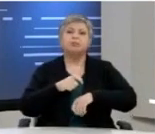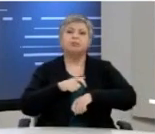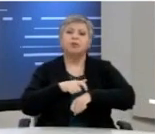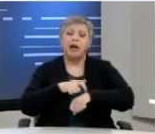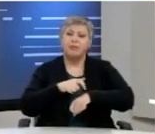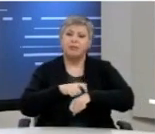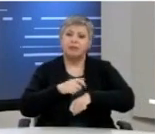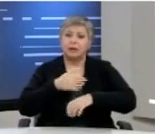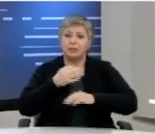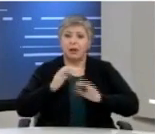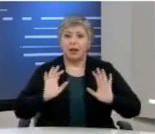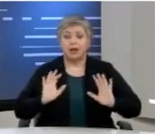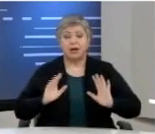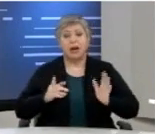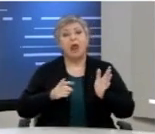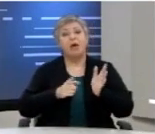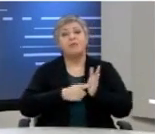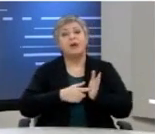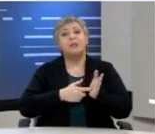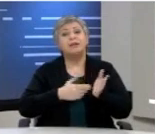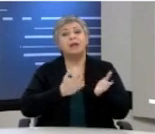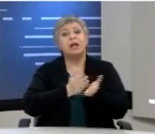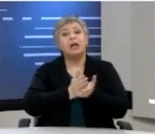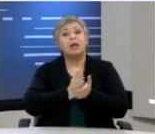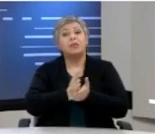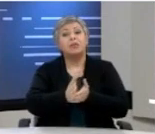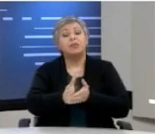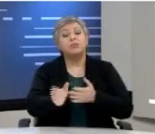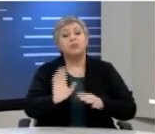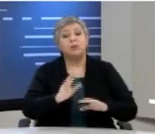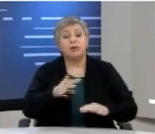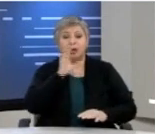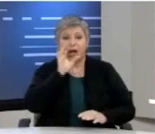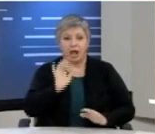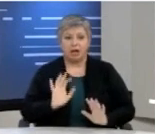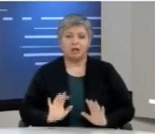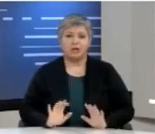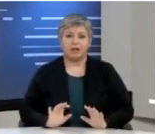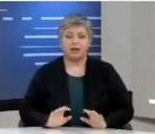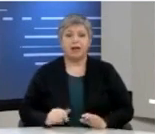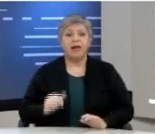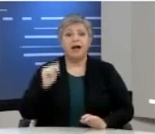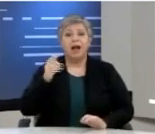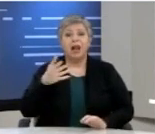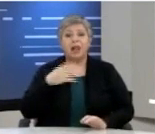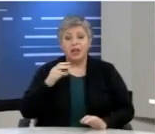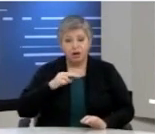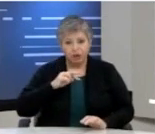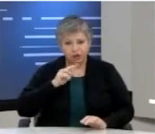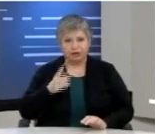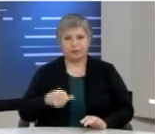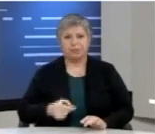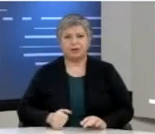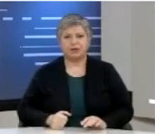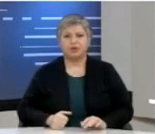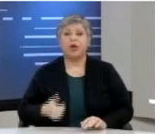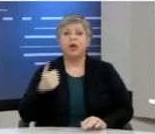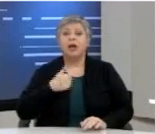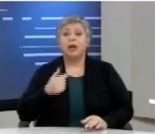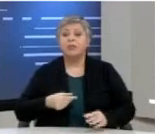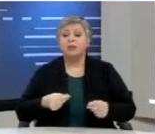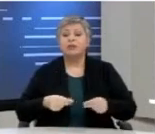και την αλήθεια. Άρα στην απάντηση γιατί εμείς δεν κλείσαμε, ούτε γιατί δεν θέλαμε,